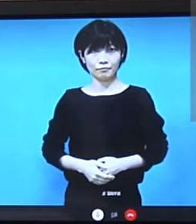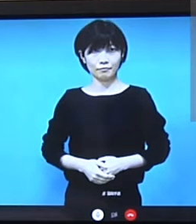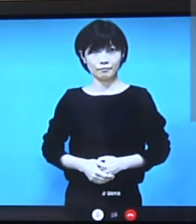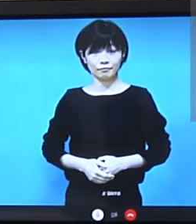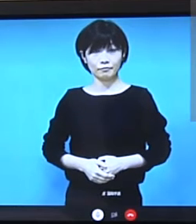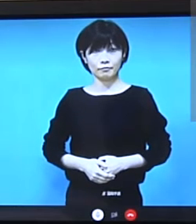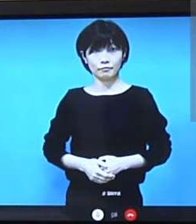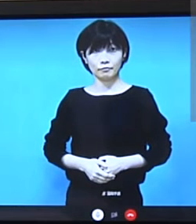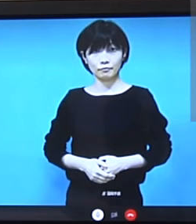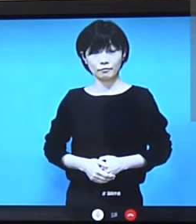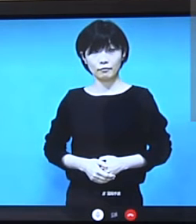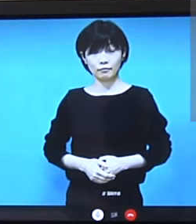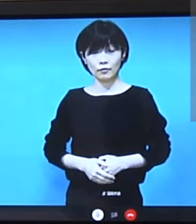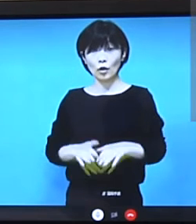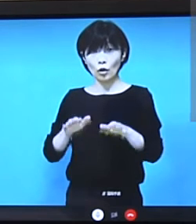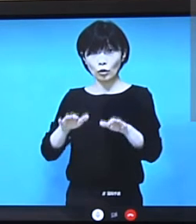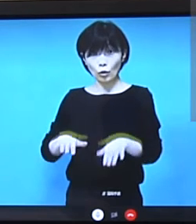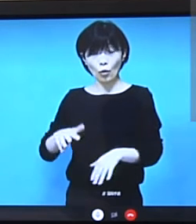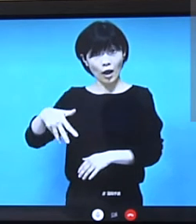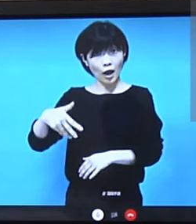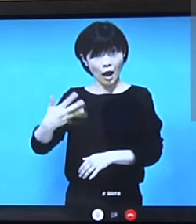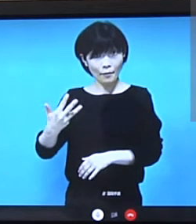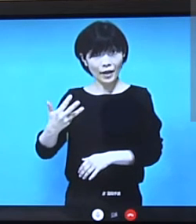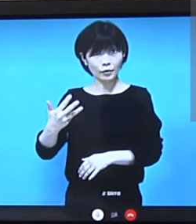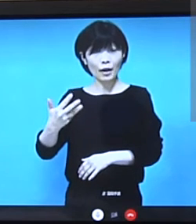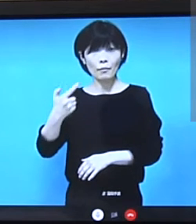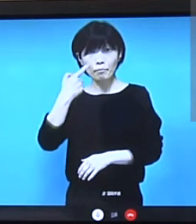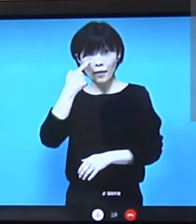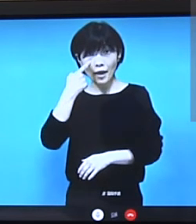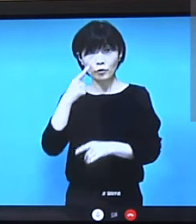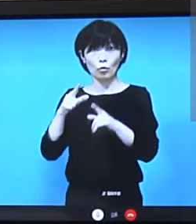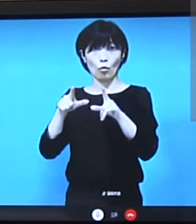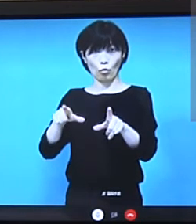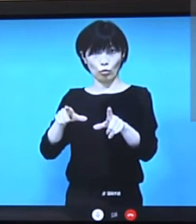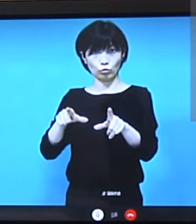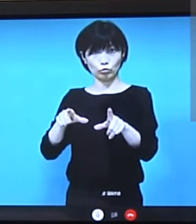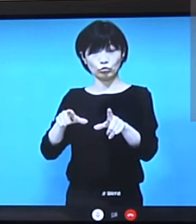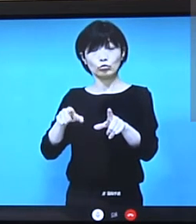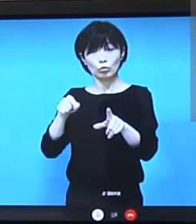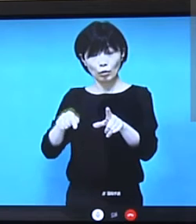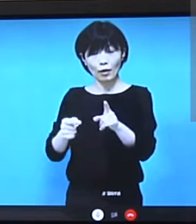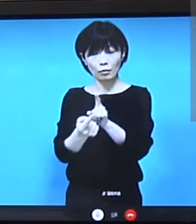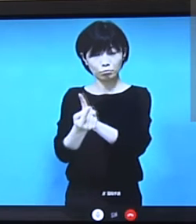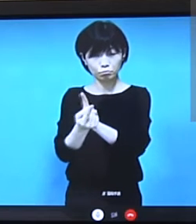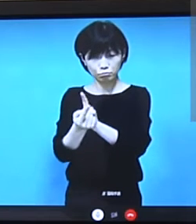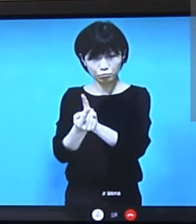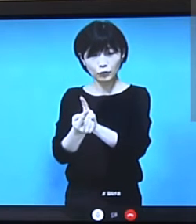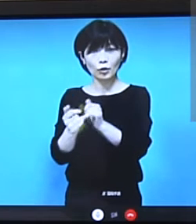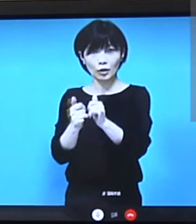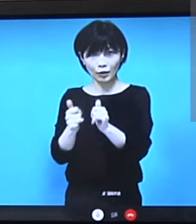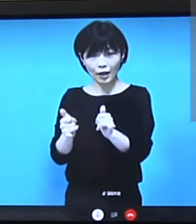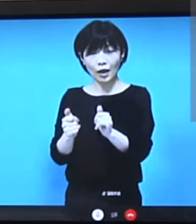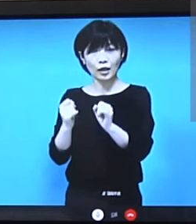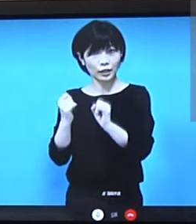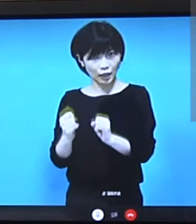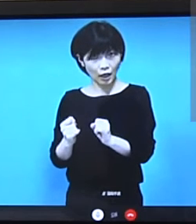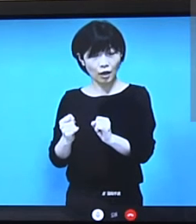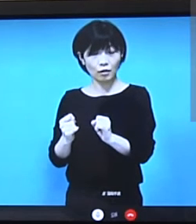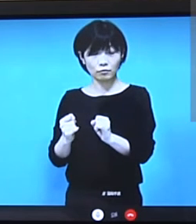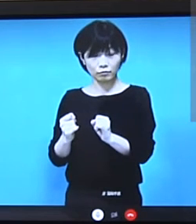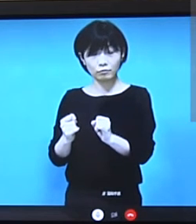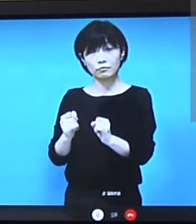本日800番の方感染されましたけれども、この方につきまして、今後はさらに調査を進めまして、濃厚接触者に対し